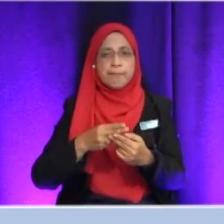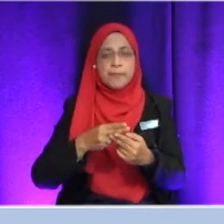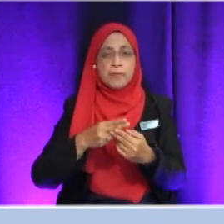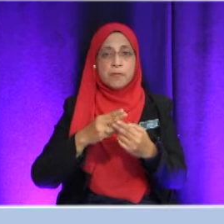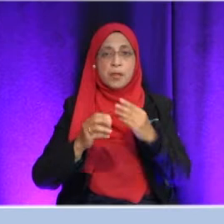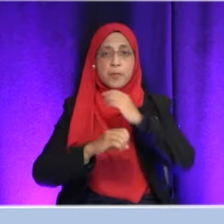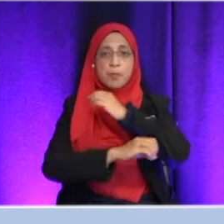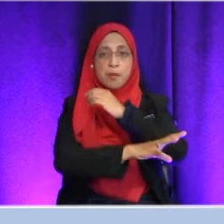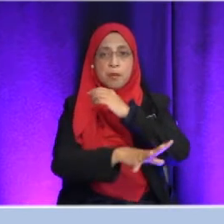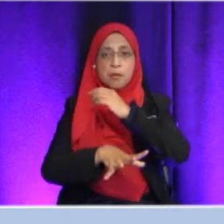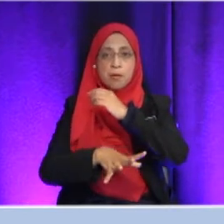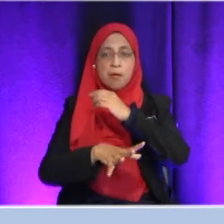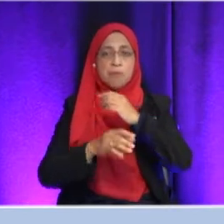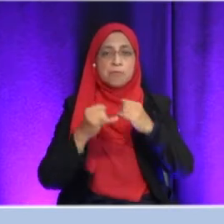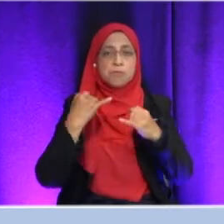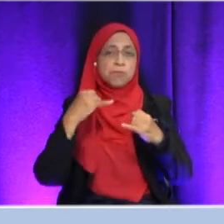tanam keras